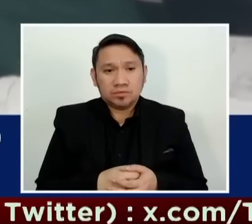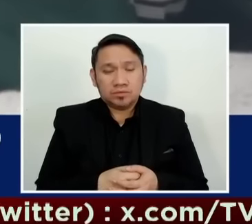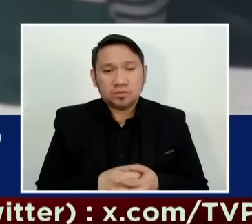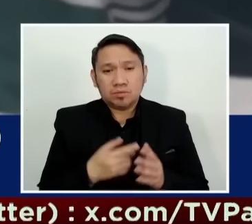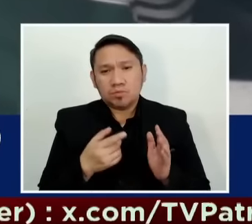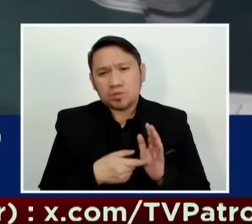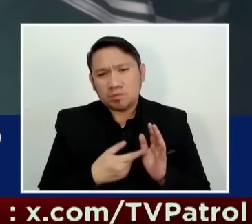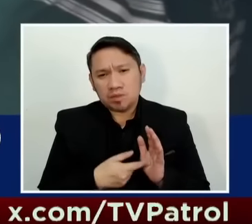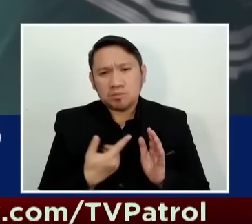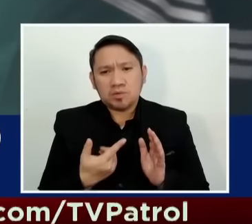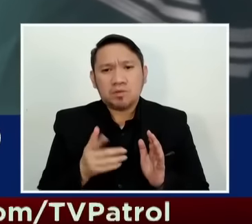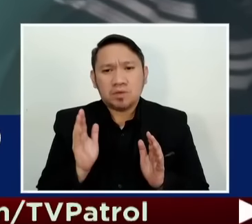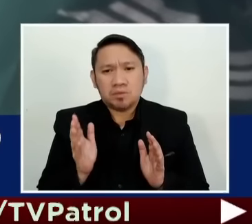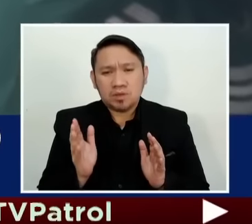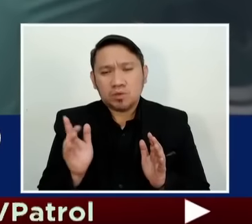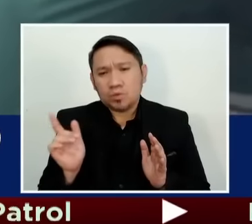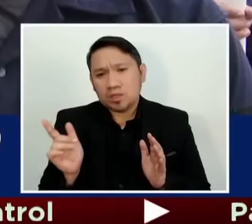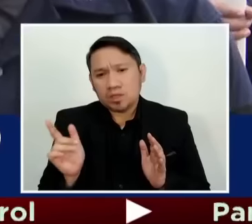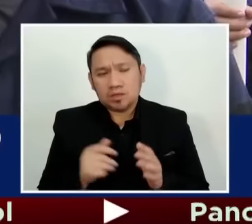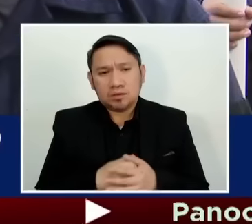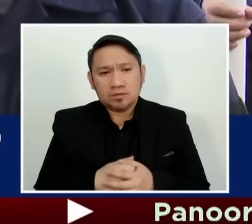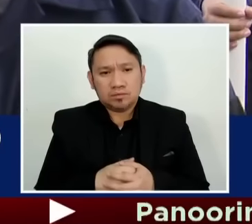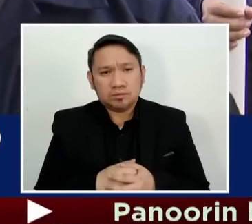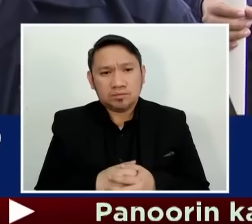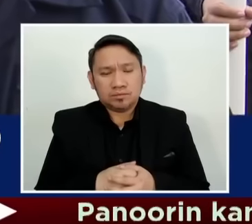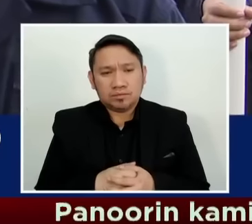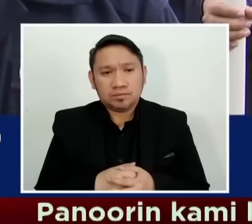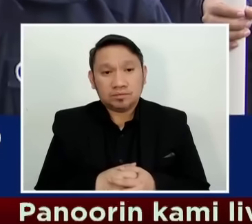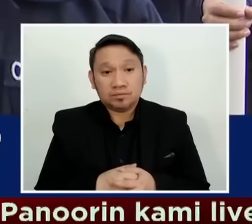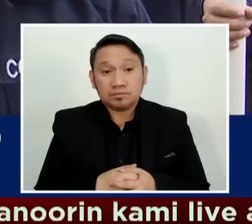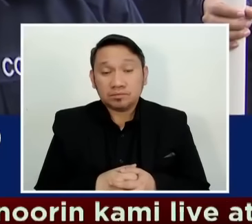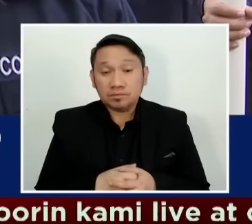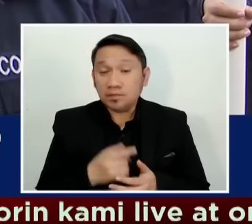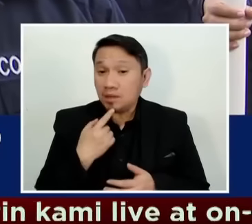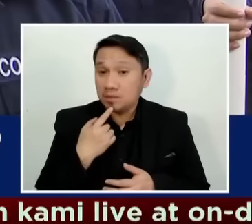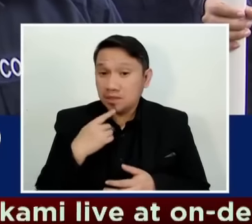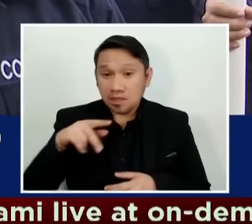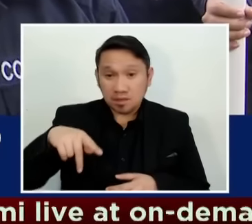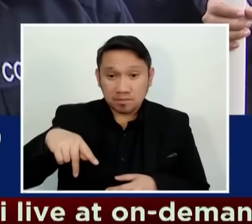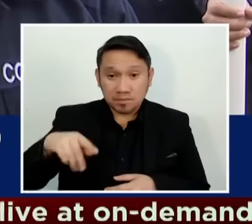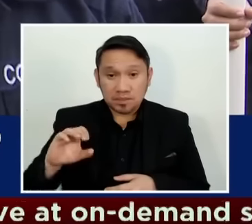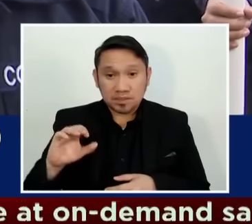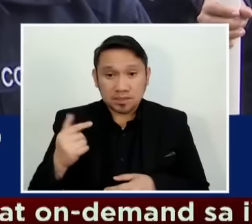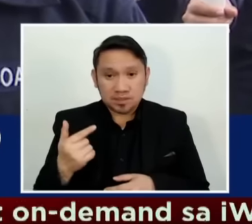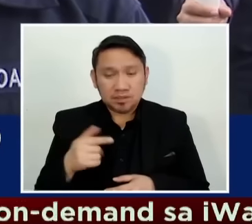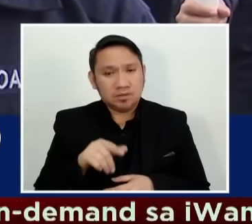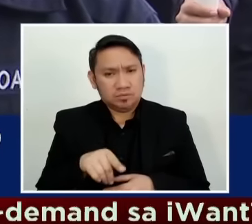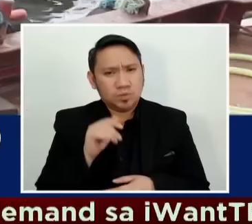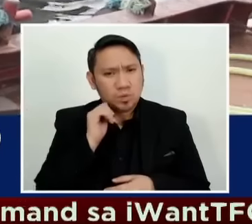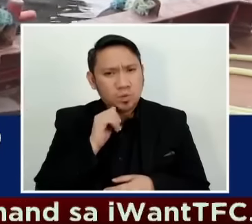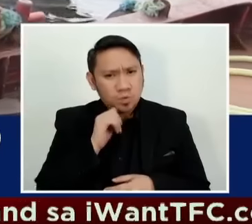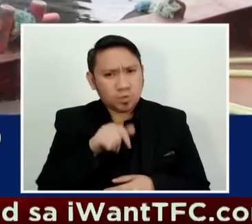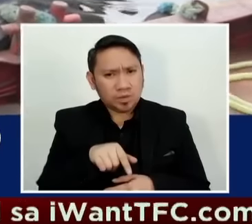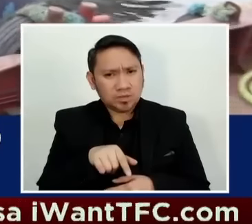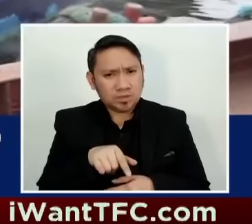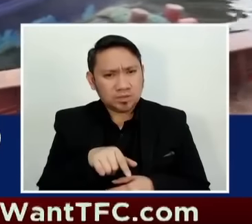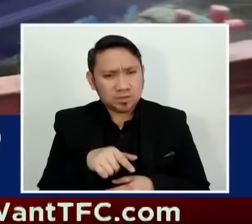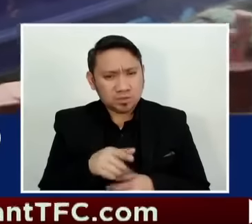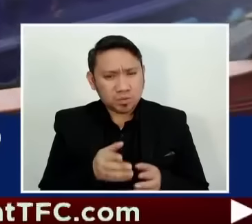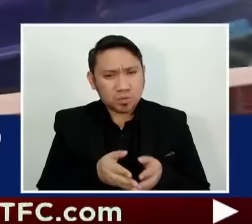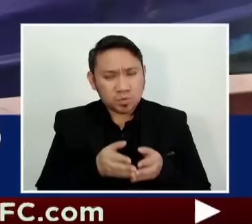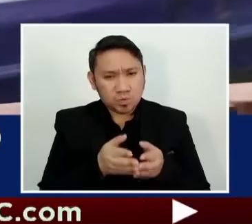maabot to ng 20. Ram. Sabi ng Philippine Coast Guard, Regular ang pagpapatrolya nila sa laot para